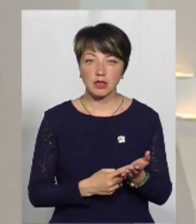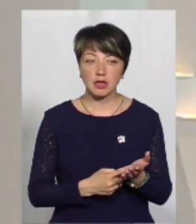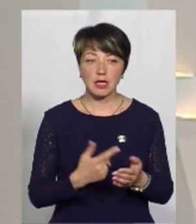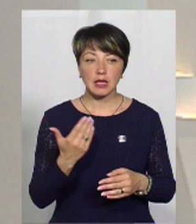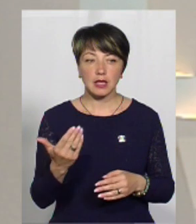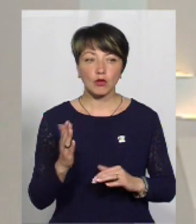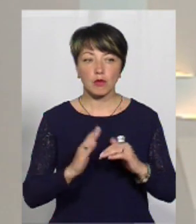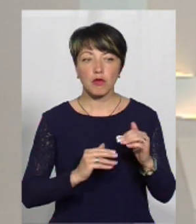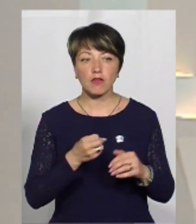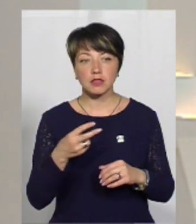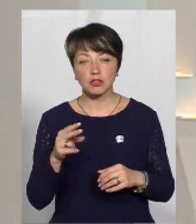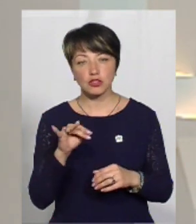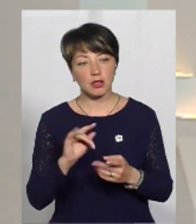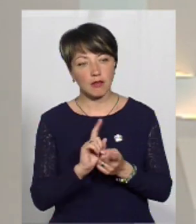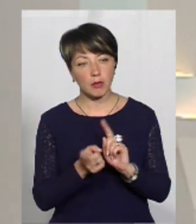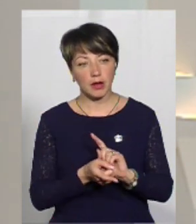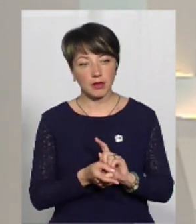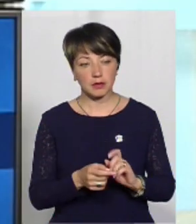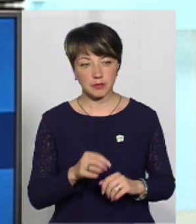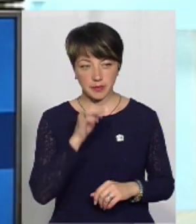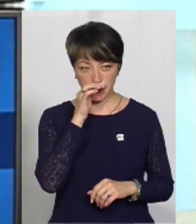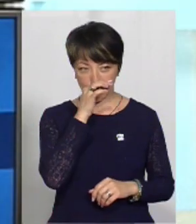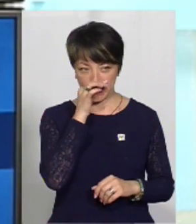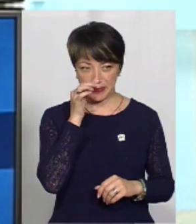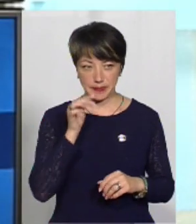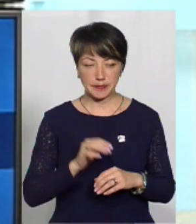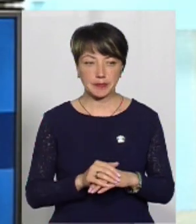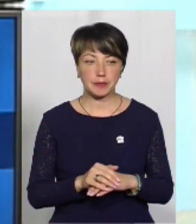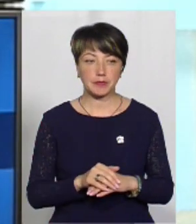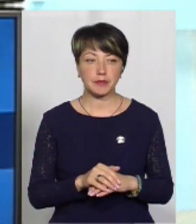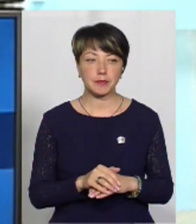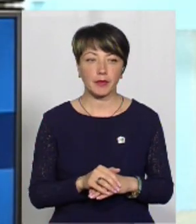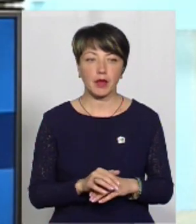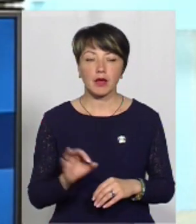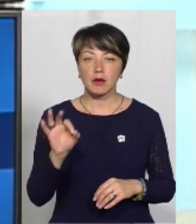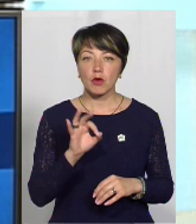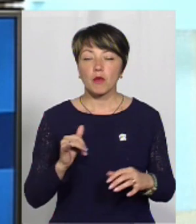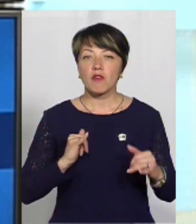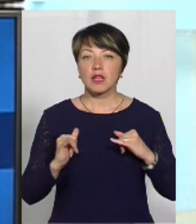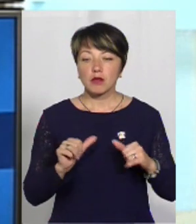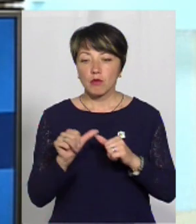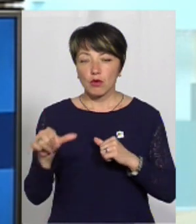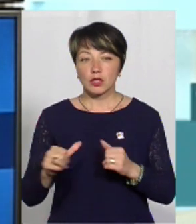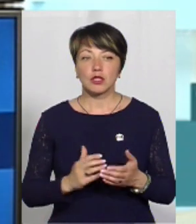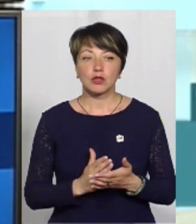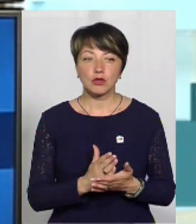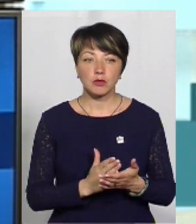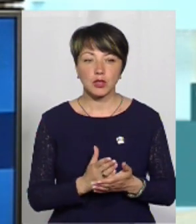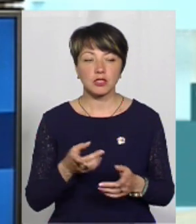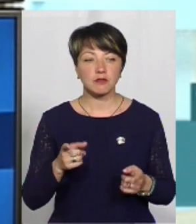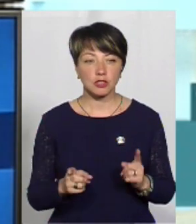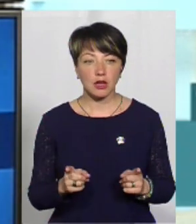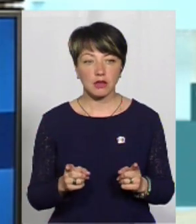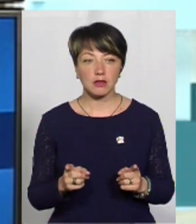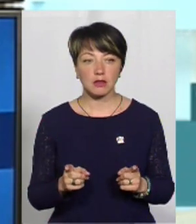підтвердженням їхньої професійності чи навпаки? Ну, з приводу поведінки поза службою,